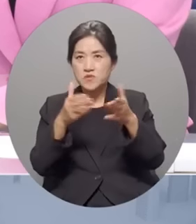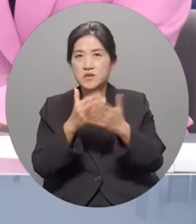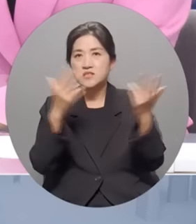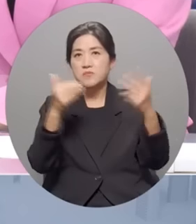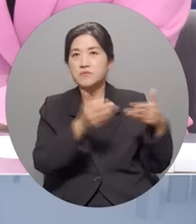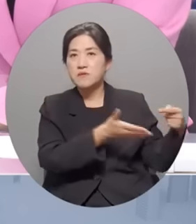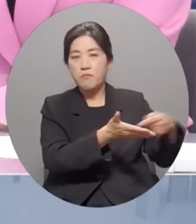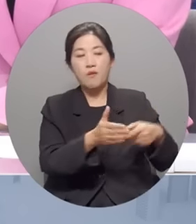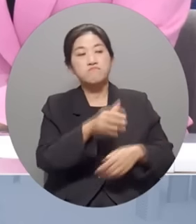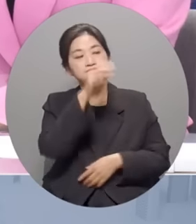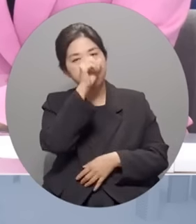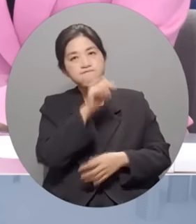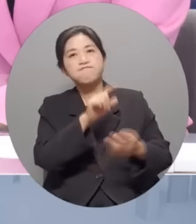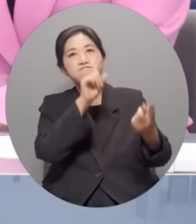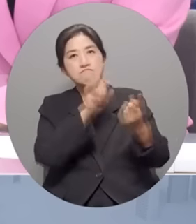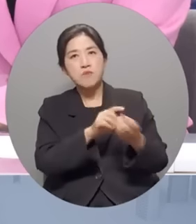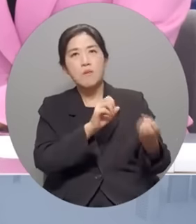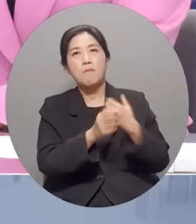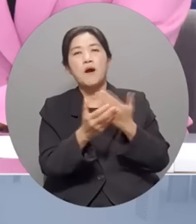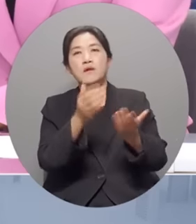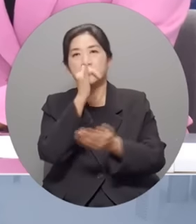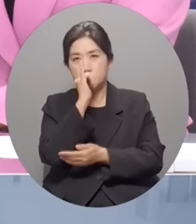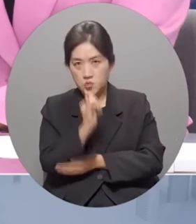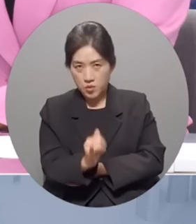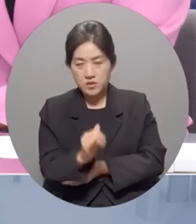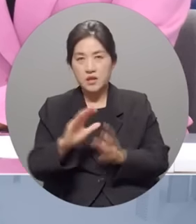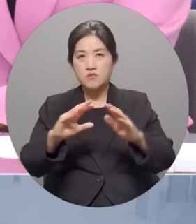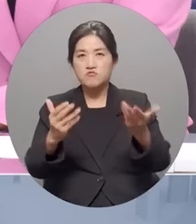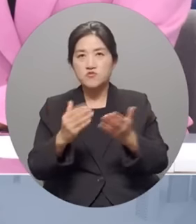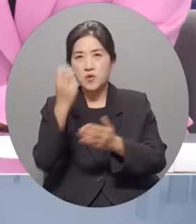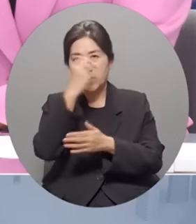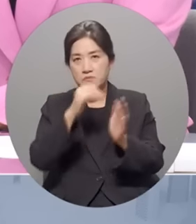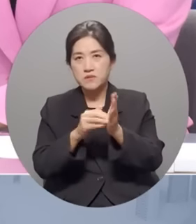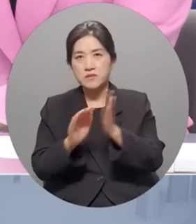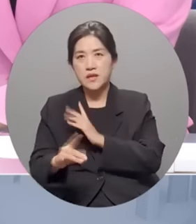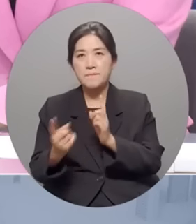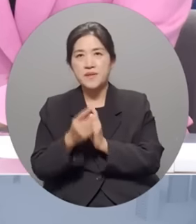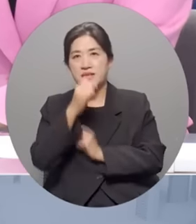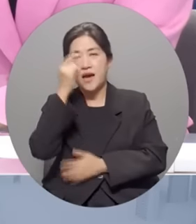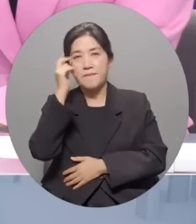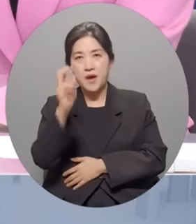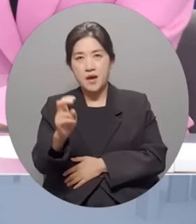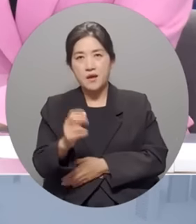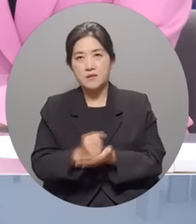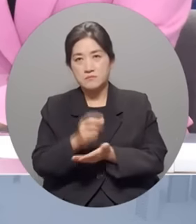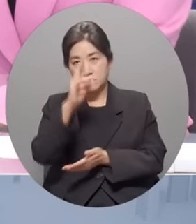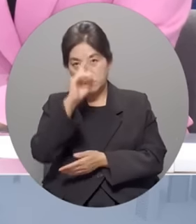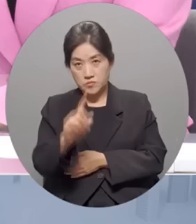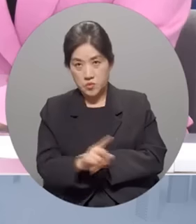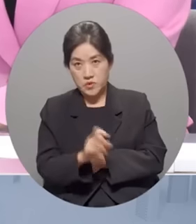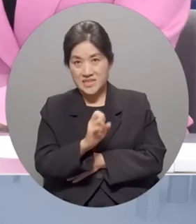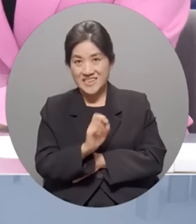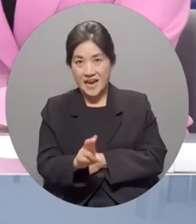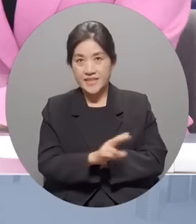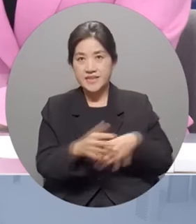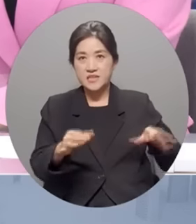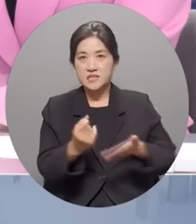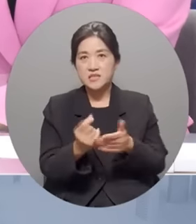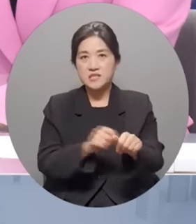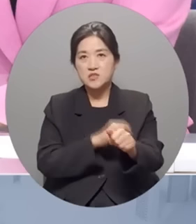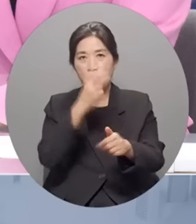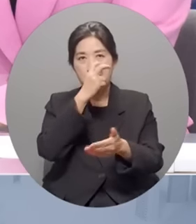좋다 만나자 바로 화답을 한 겁니다 국정감사 이후 만날 곳으로 보이는데 공교롭게 야권이 김여사